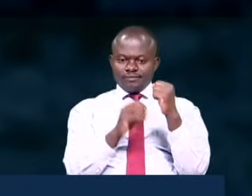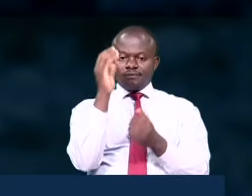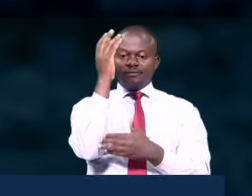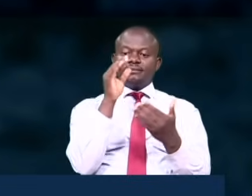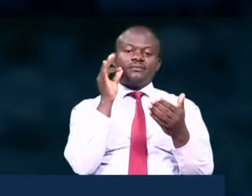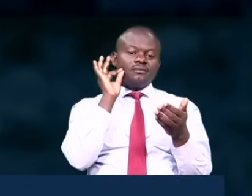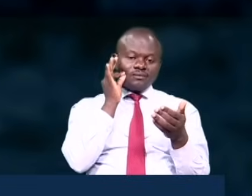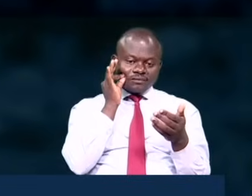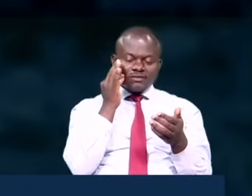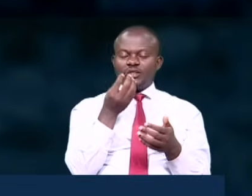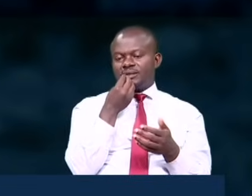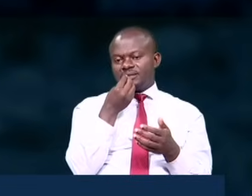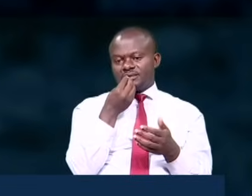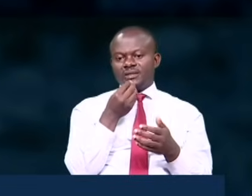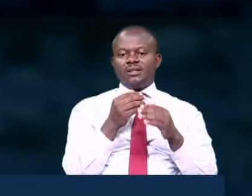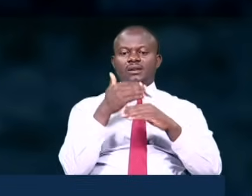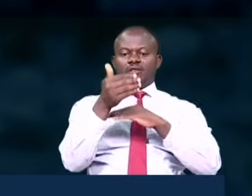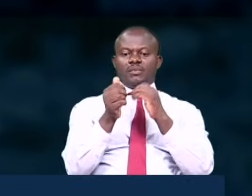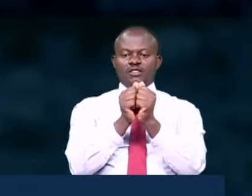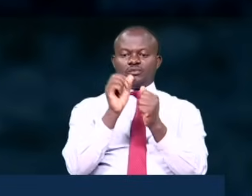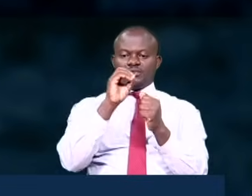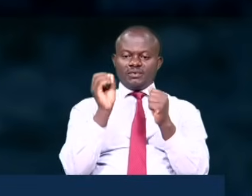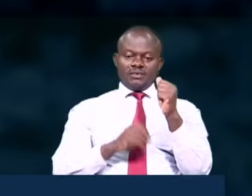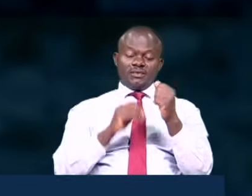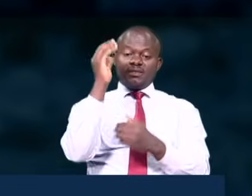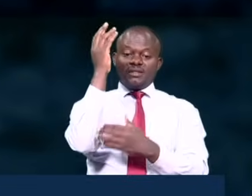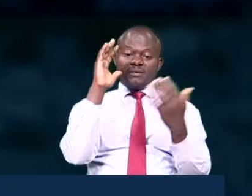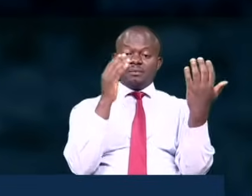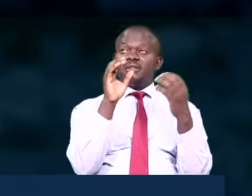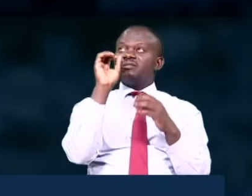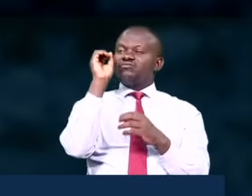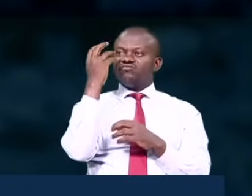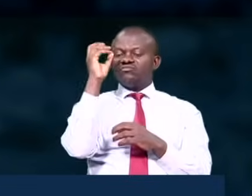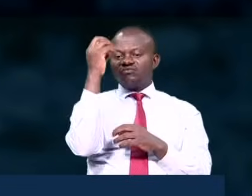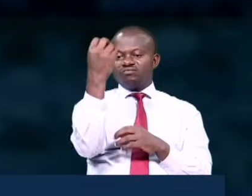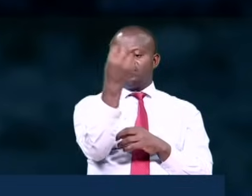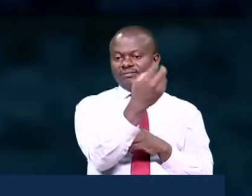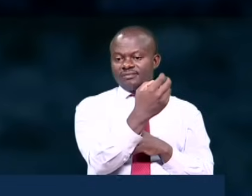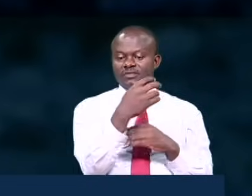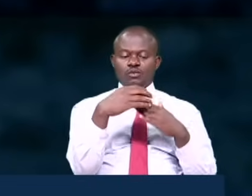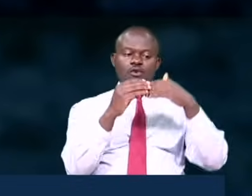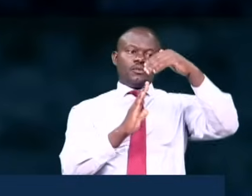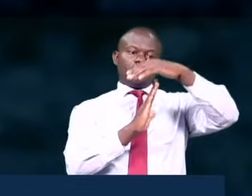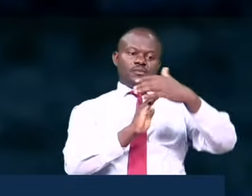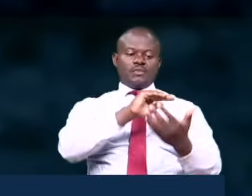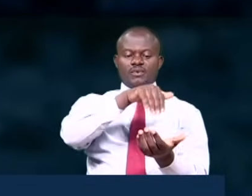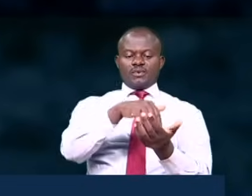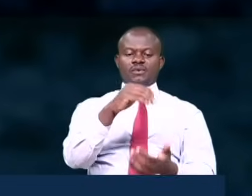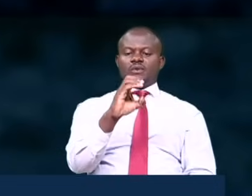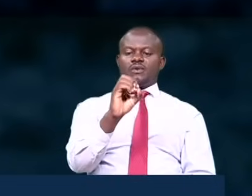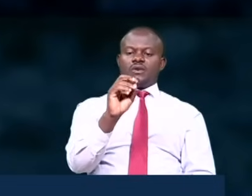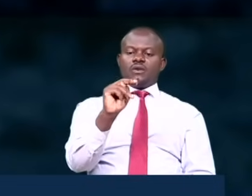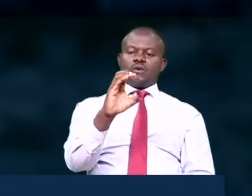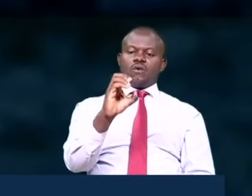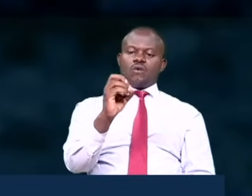by'imbuto cyangwa ibiribwa naho 10% bikaba ibiti by'imitako umuyobozi mukuru w'iki kigo Concorde